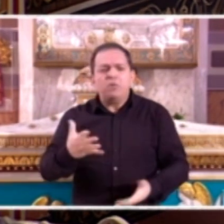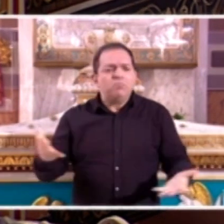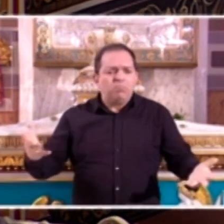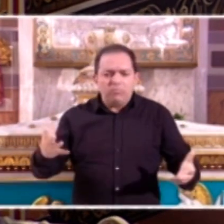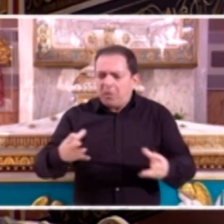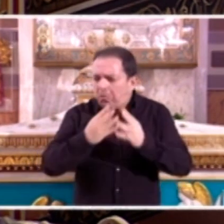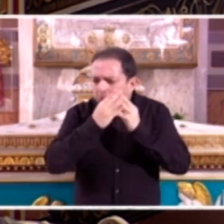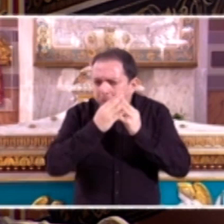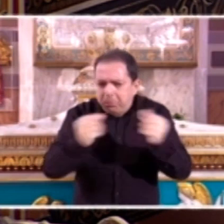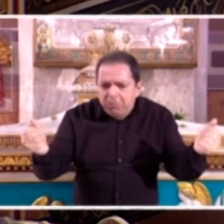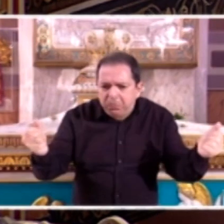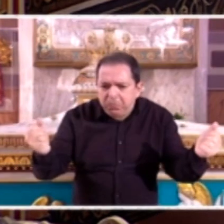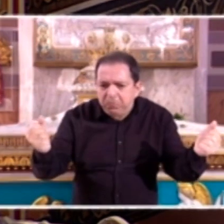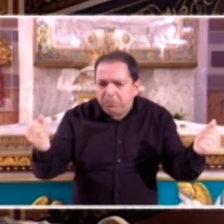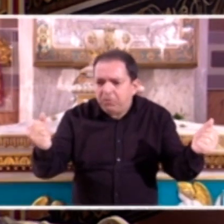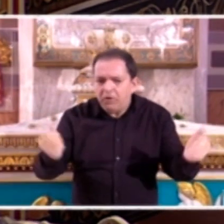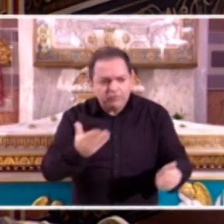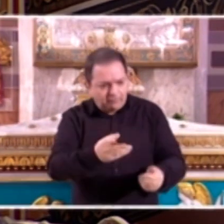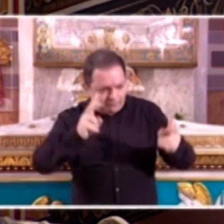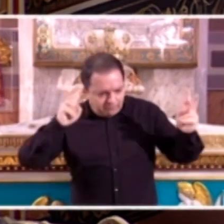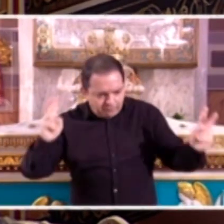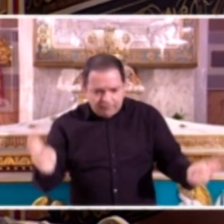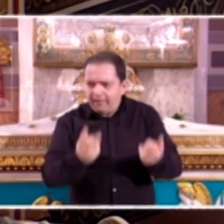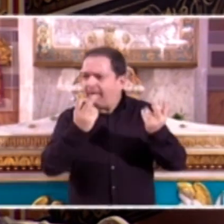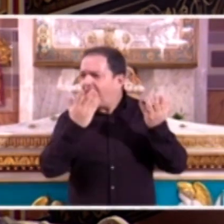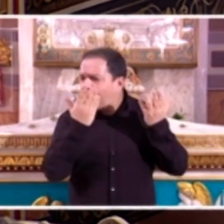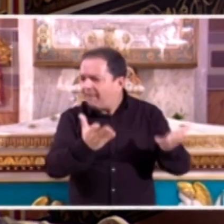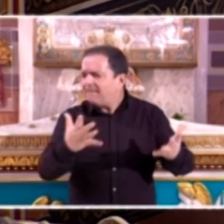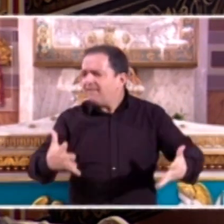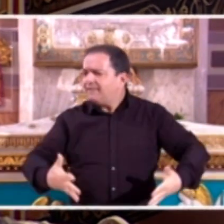και απολωλός ειν και